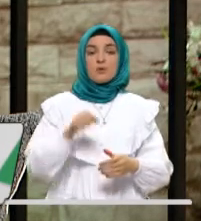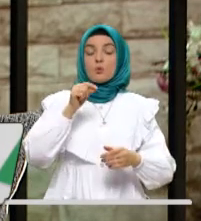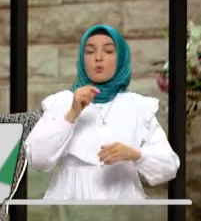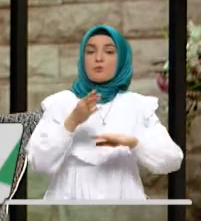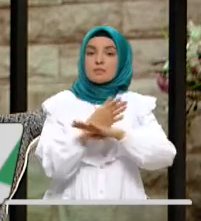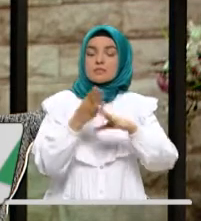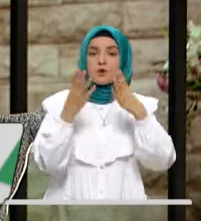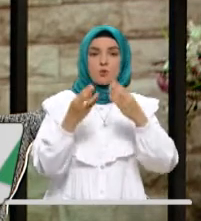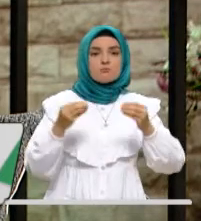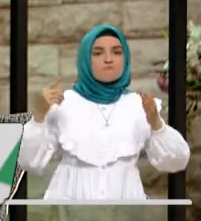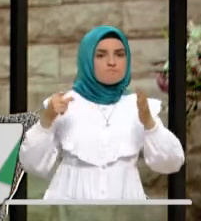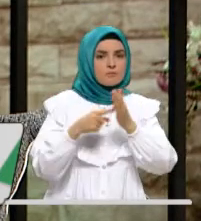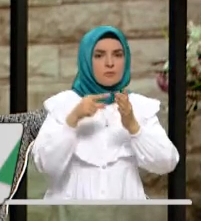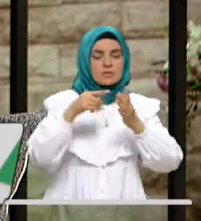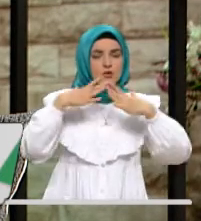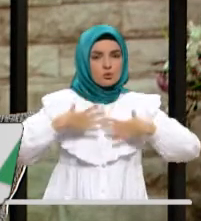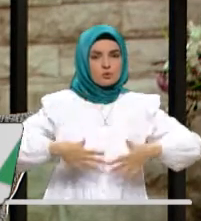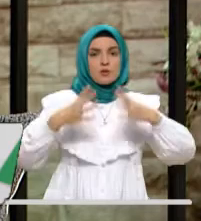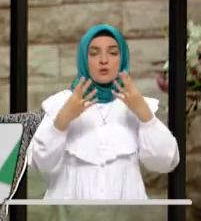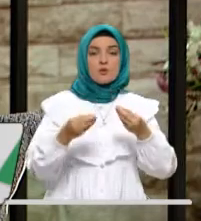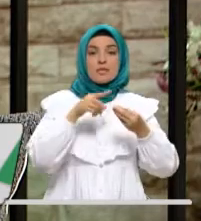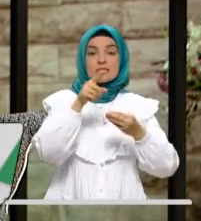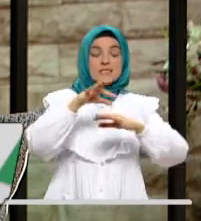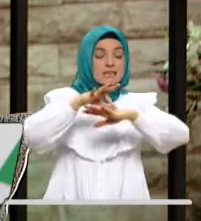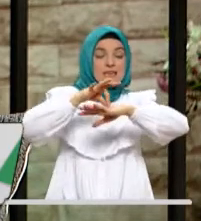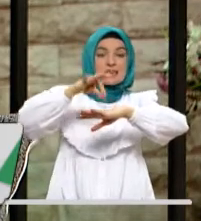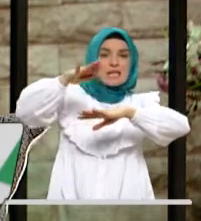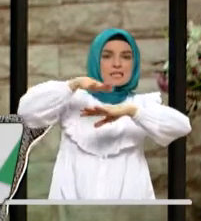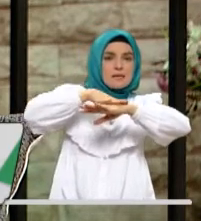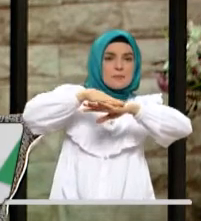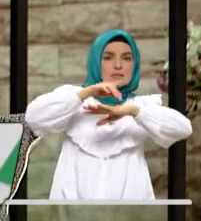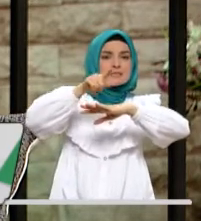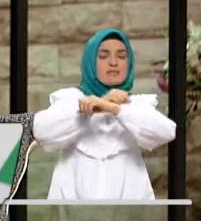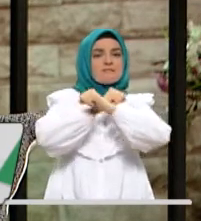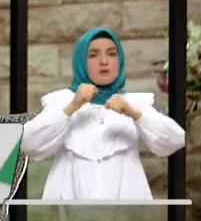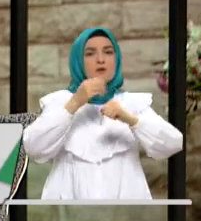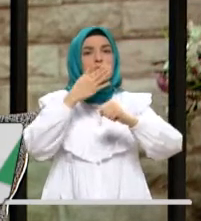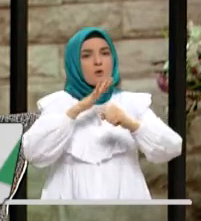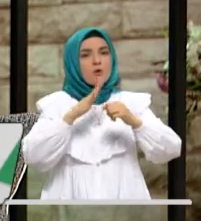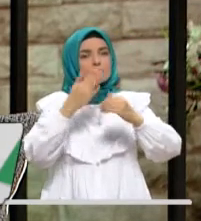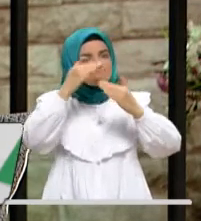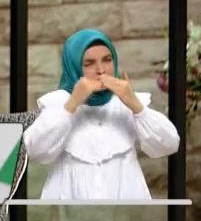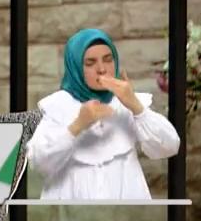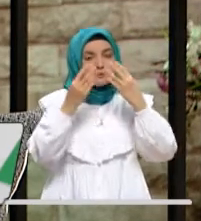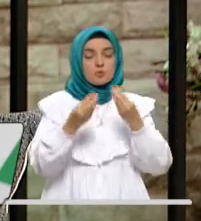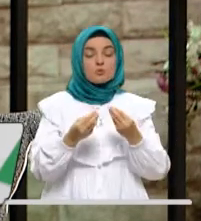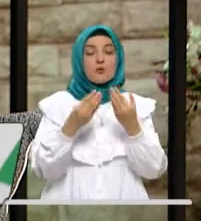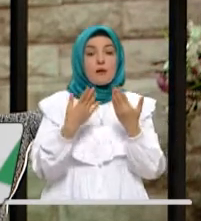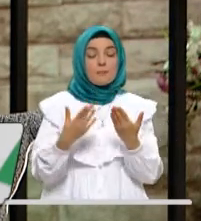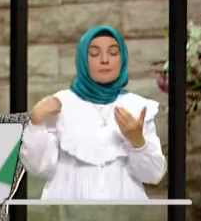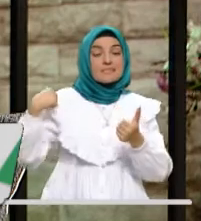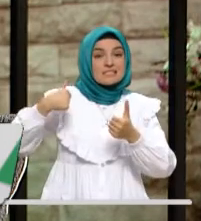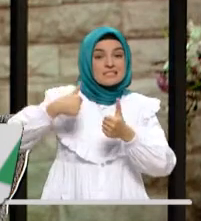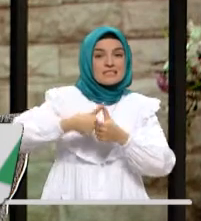yüzeyde kalıyor. Yüzeyden sizin ten temasıyla size zarar vermez. Hani o zararı elimine etmiş olursunuz. Ama yine siz